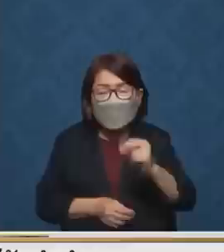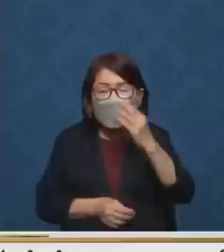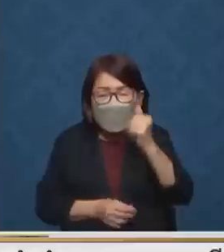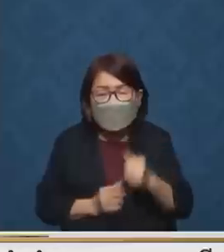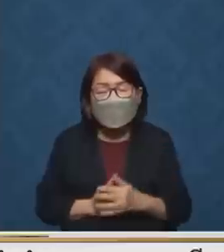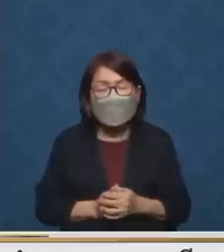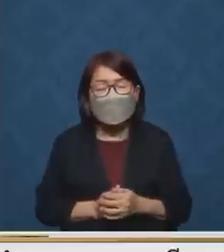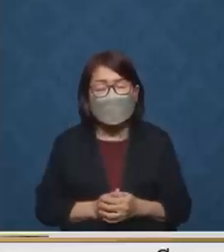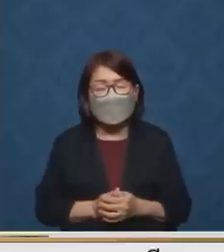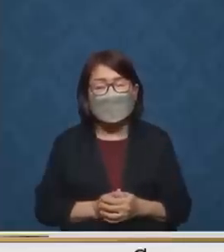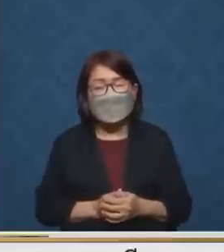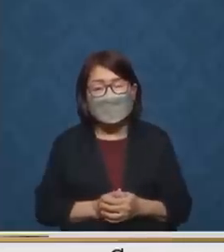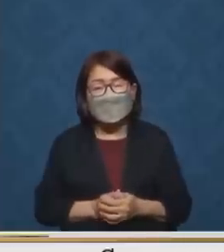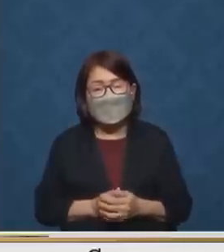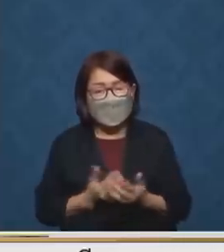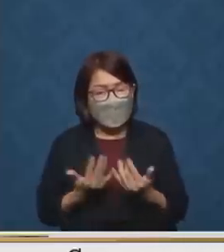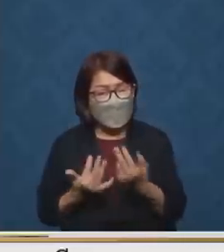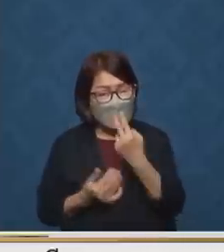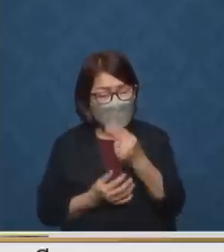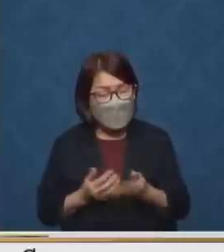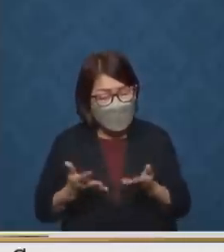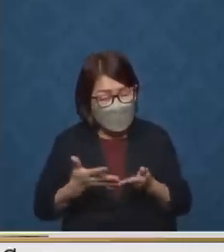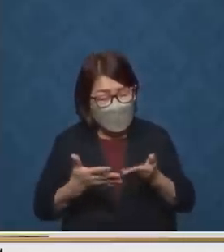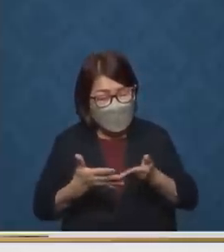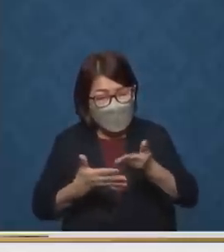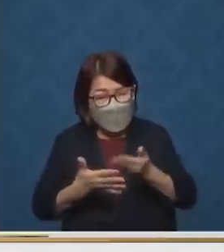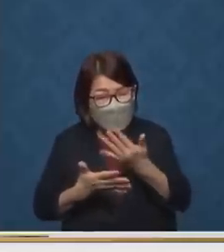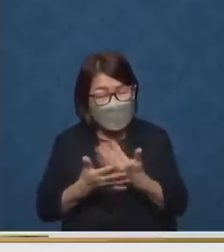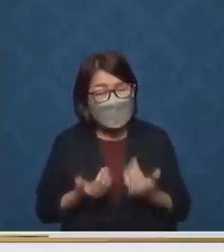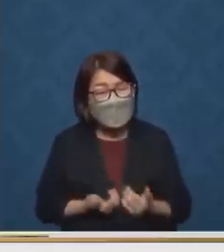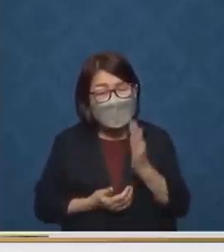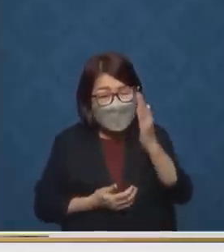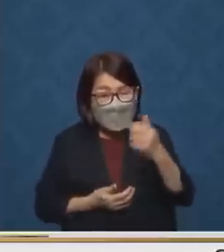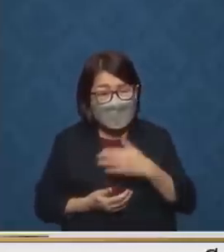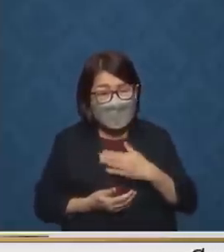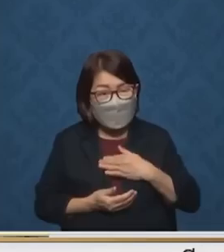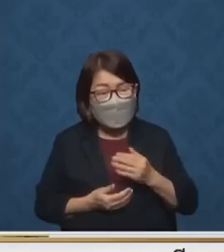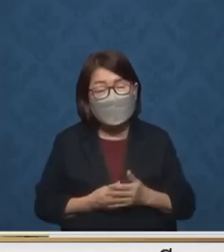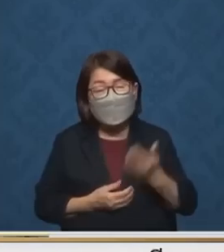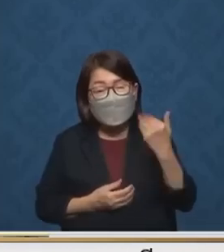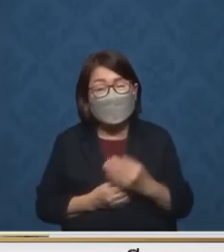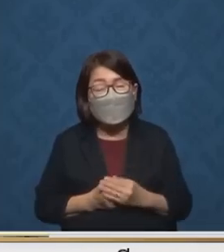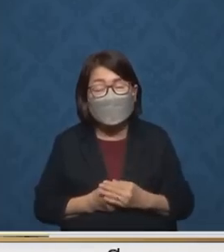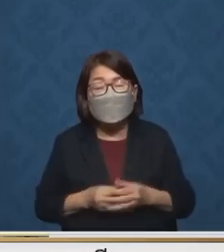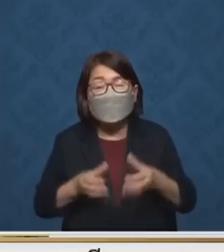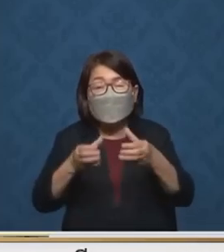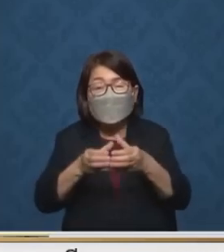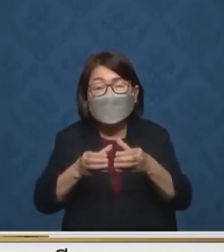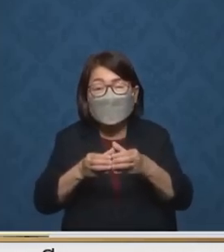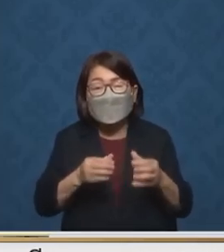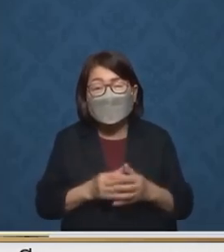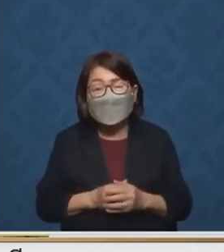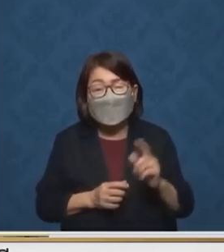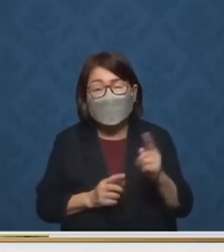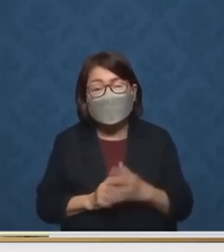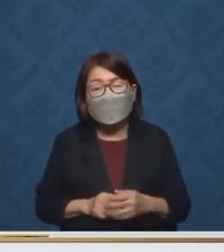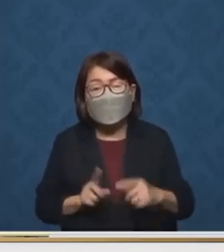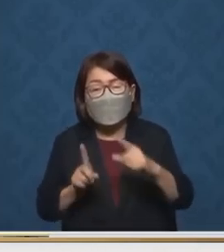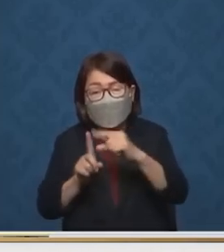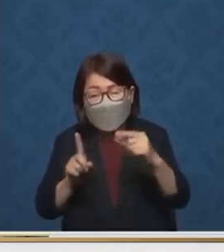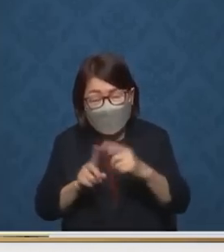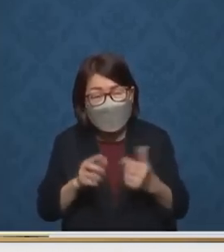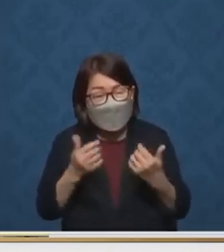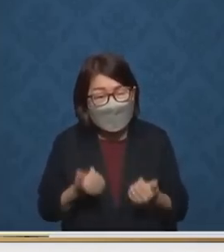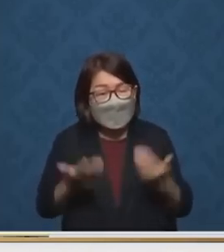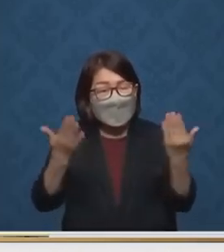บหลังจากการอภพปลายของพักนาคตใหม่หรอต่อเนื่มาเป็พักกาวไ่เราพูดกันไปตงแต่ปฏิบัิการ I.O.ที่มี